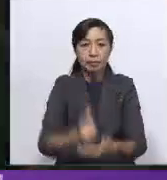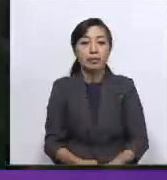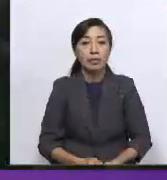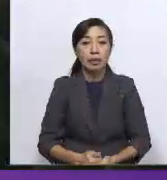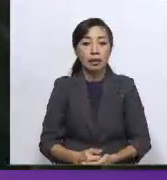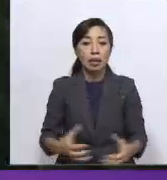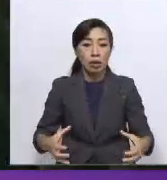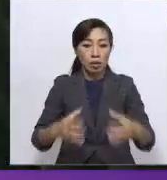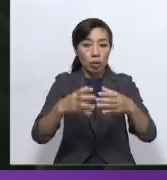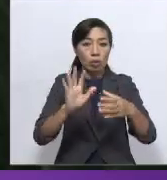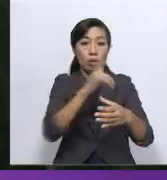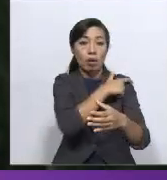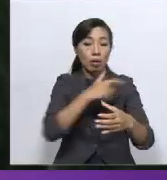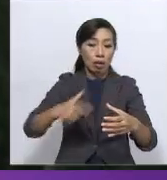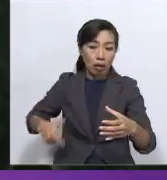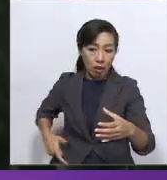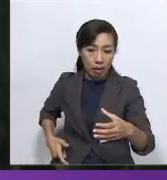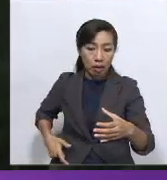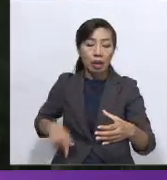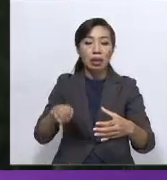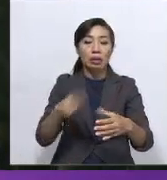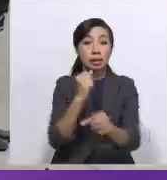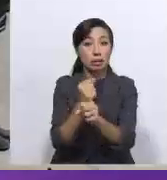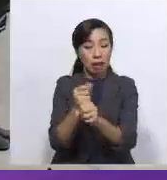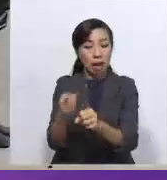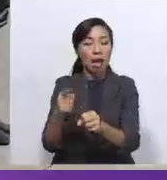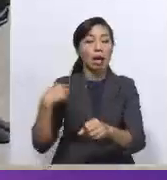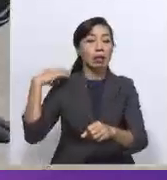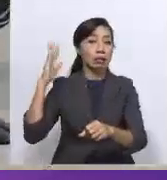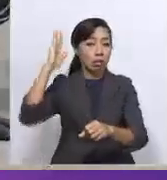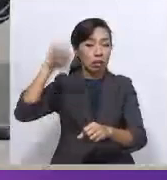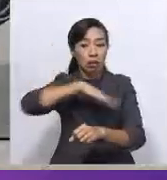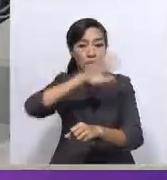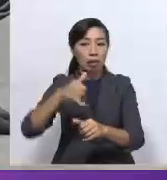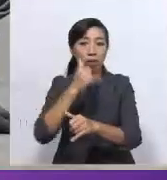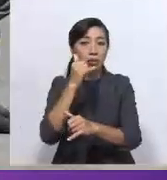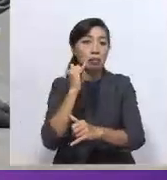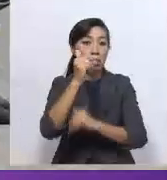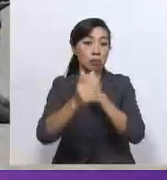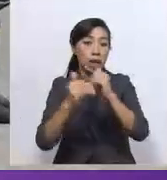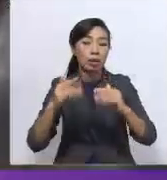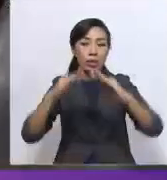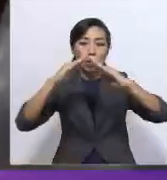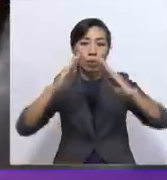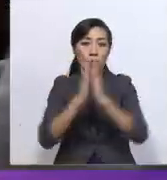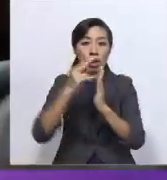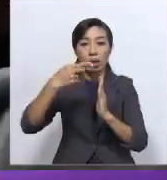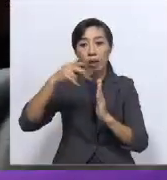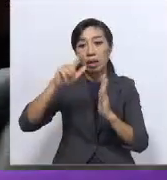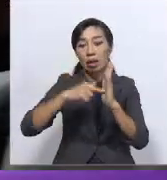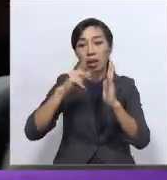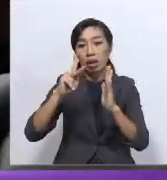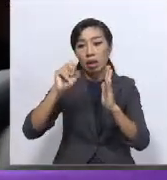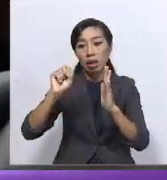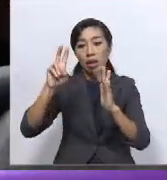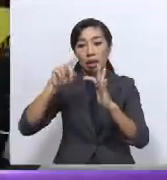าชนจิตอาสาเราทำความดีด้วยหัวใจวันนี้เขารวมตัวกันที่โรงเรียนวัดหลัก4เขตหลัก4ค่ะเพื่อทำกิจกรรมบำเพ็ญประโย